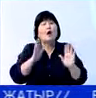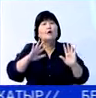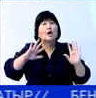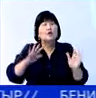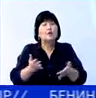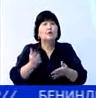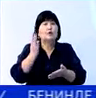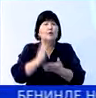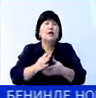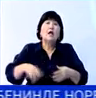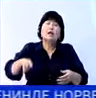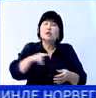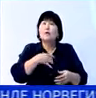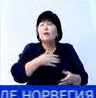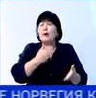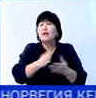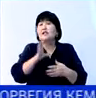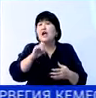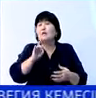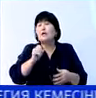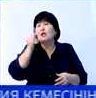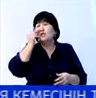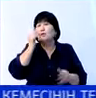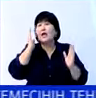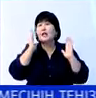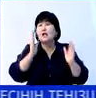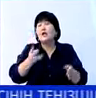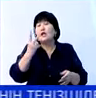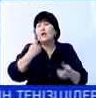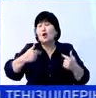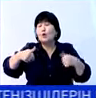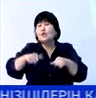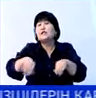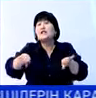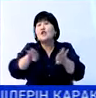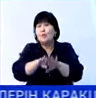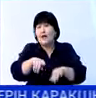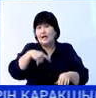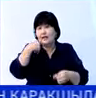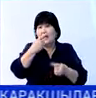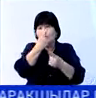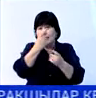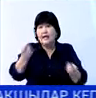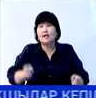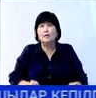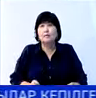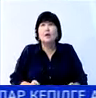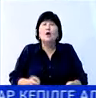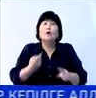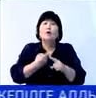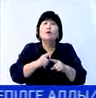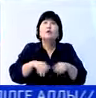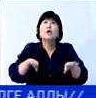бұзылуына байланысты республикалық маңызы бар Самара-Шымкент тас жолының екі учаскесі жабылғандығын хабарлайды. Осыған